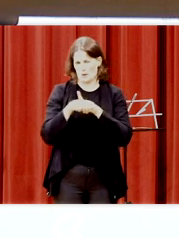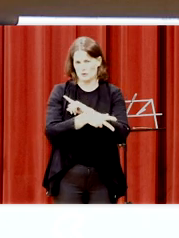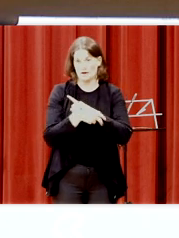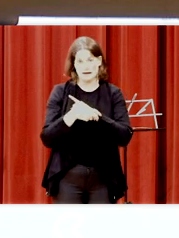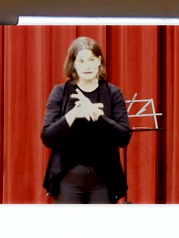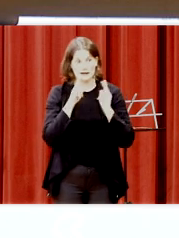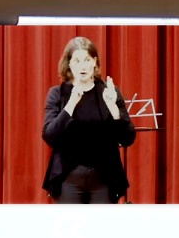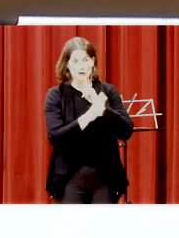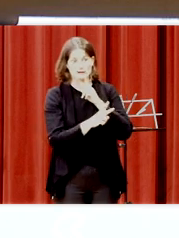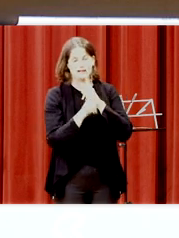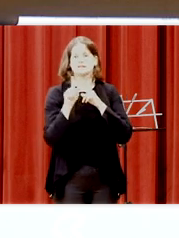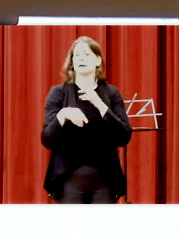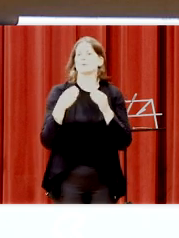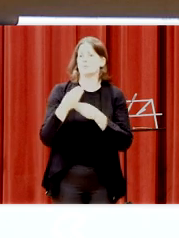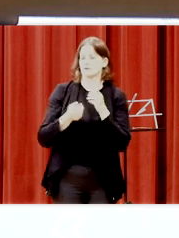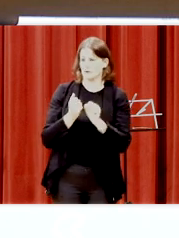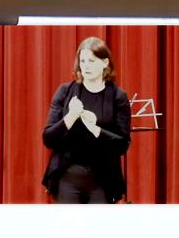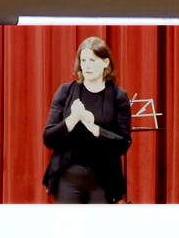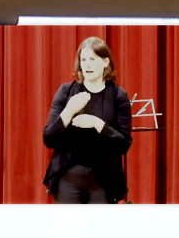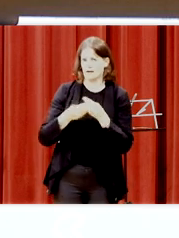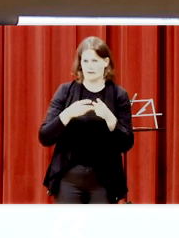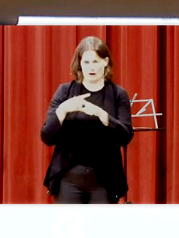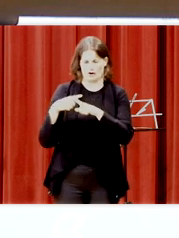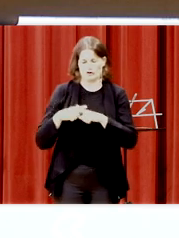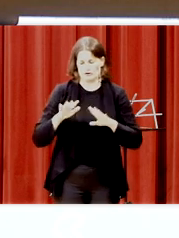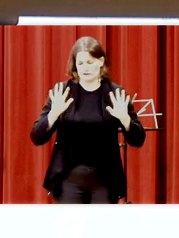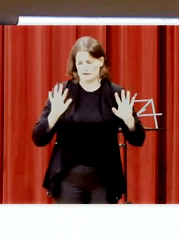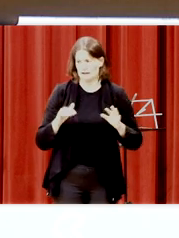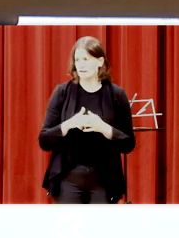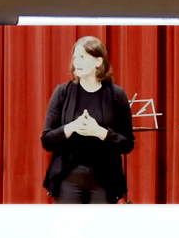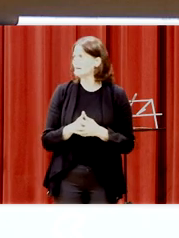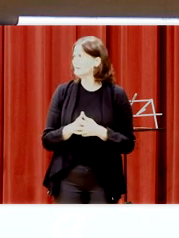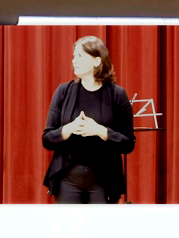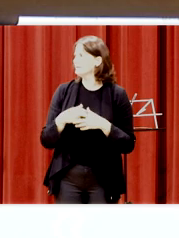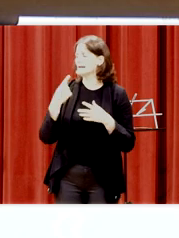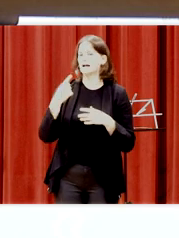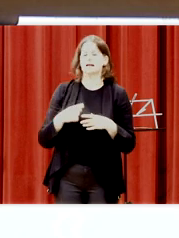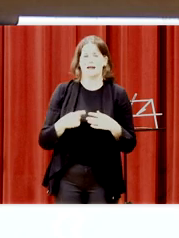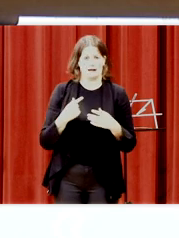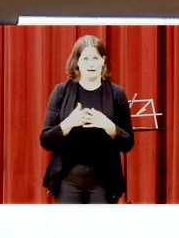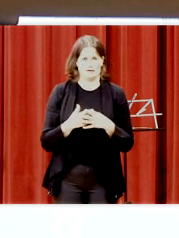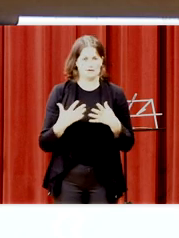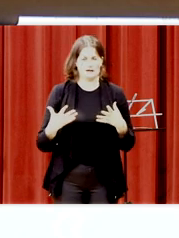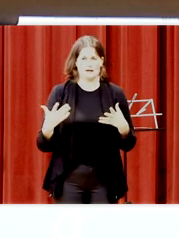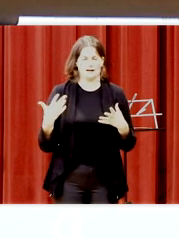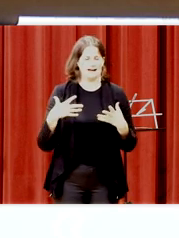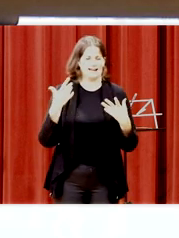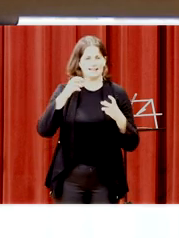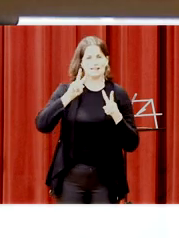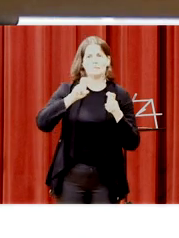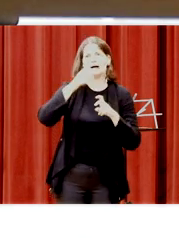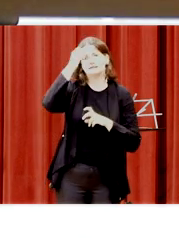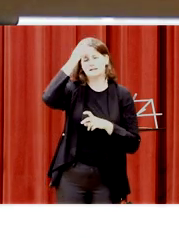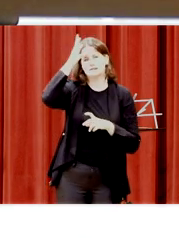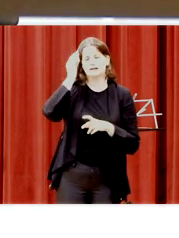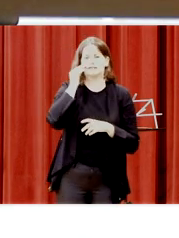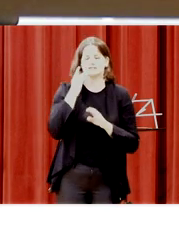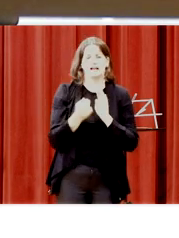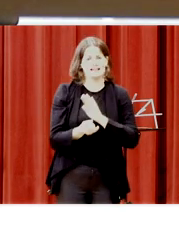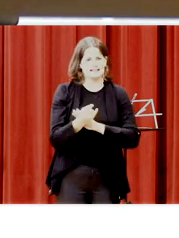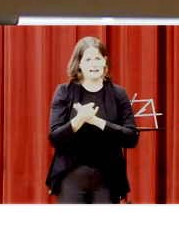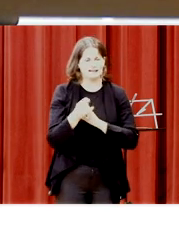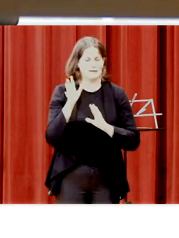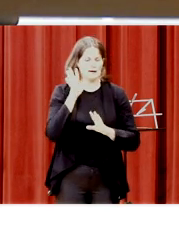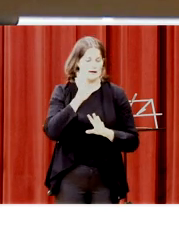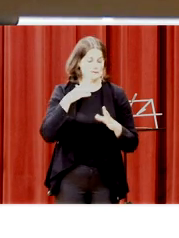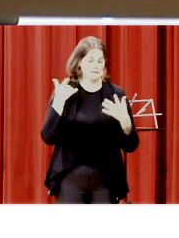intel·ligència artificial generativa és brutal. Però jo ni li pregunto a ChatGPT. Quan he de veure coses formals, li pregunto a Gartner. Gartner, perquè